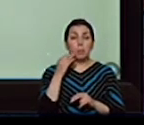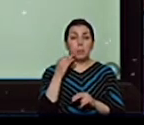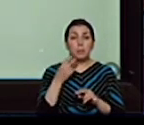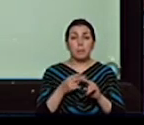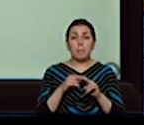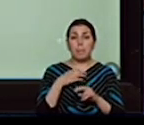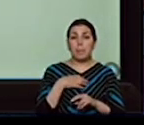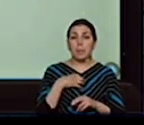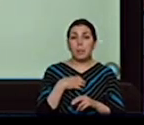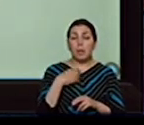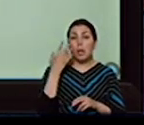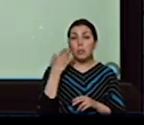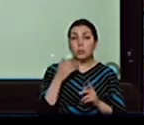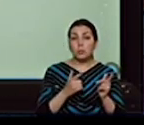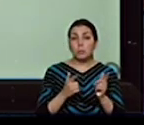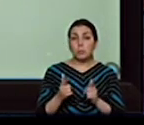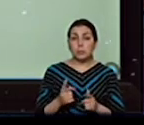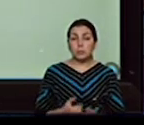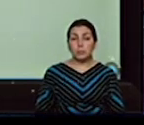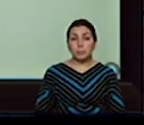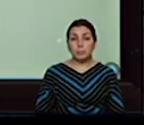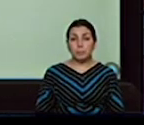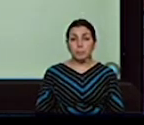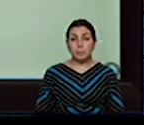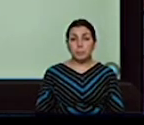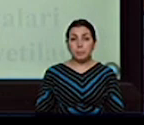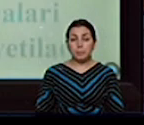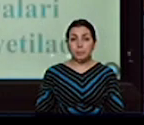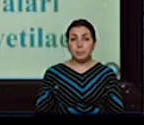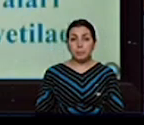mevalari asosan qachon yetiladi?